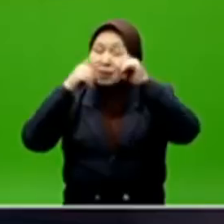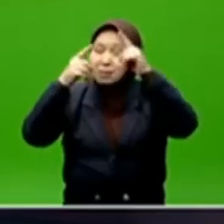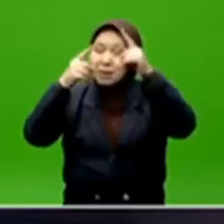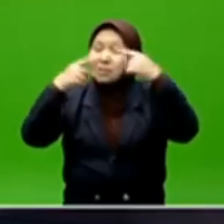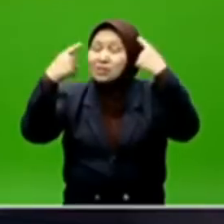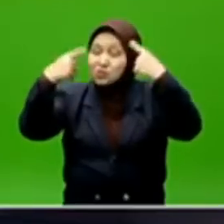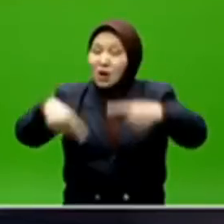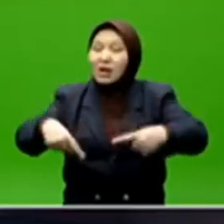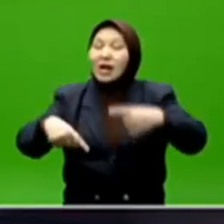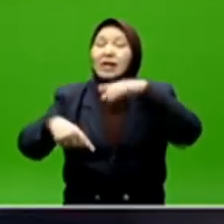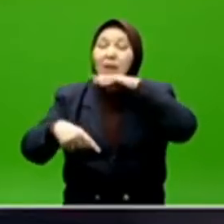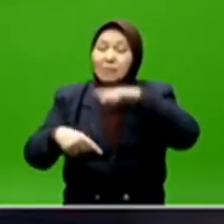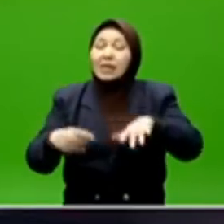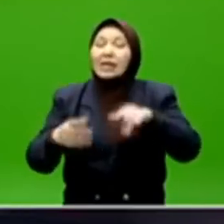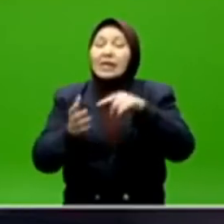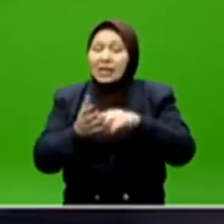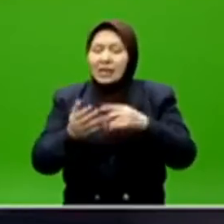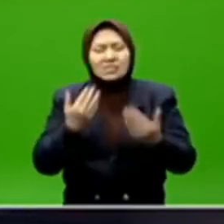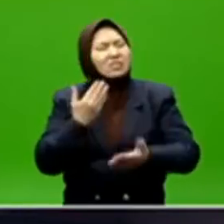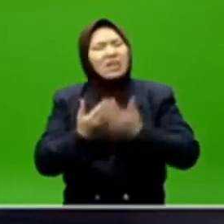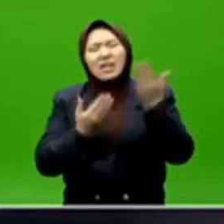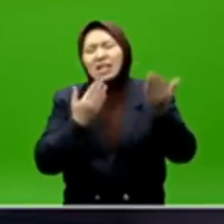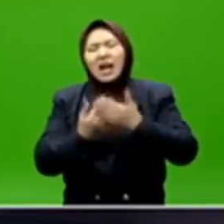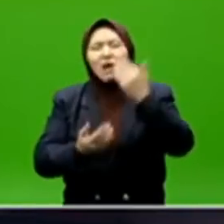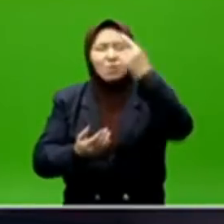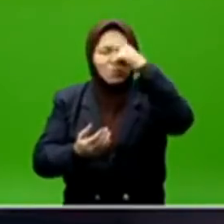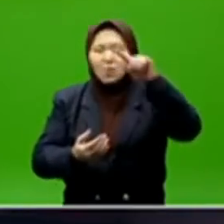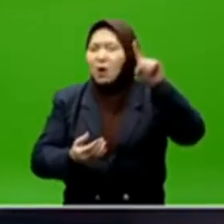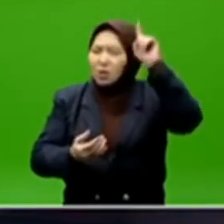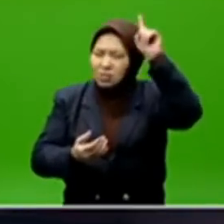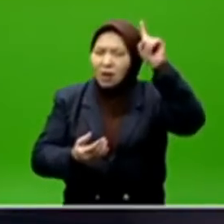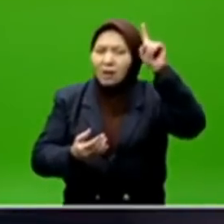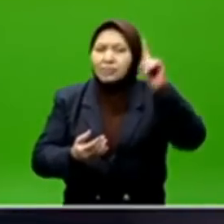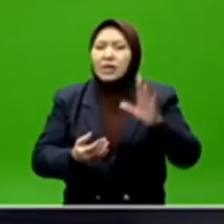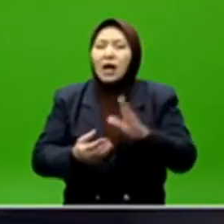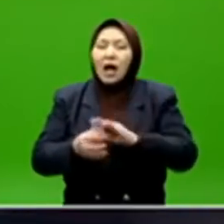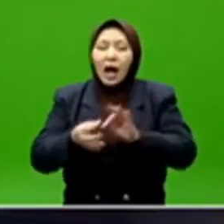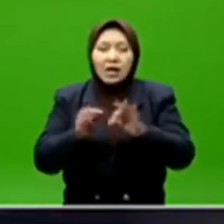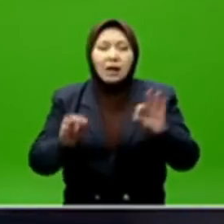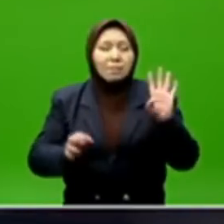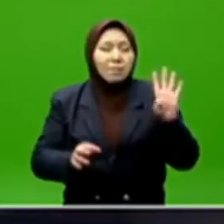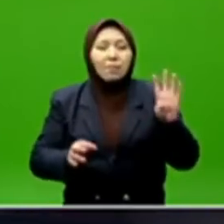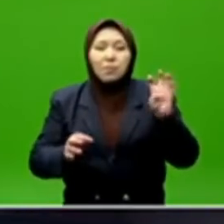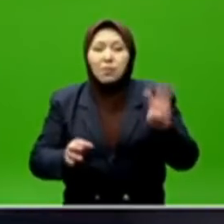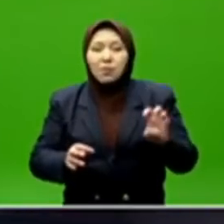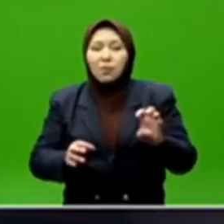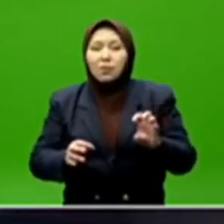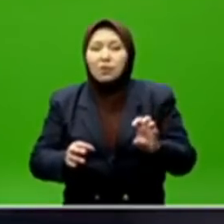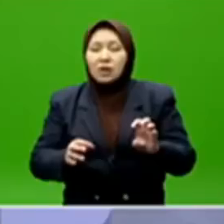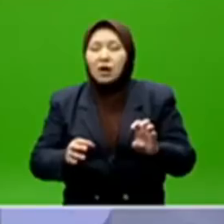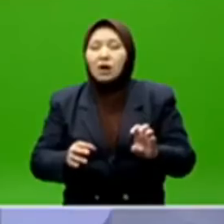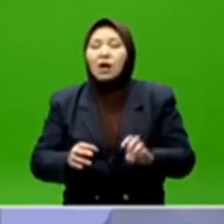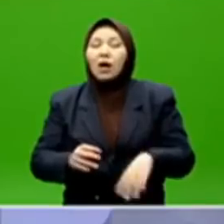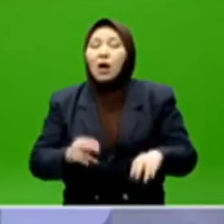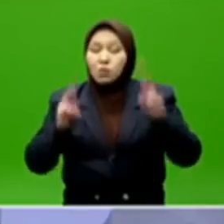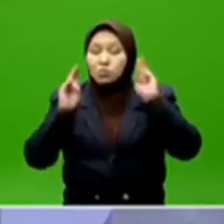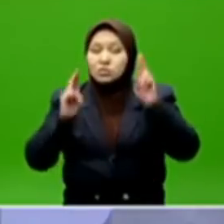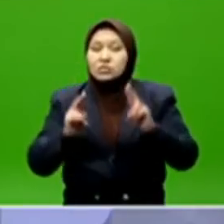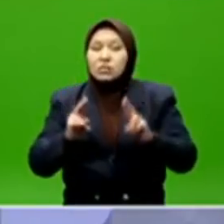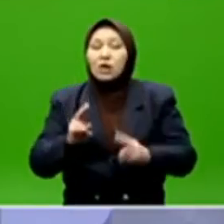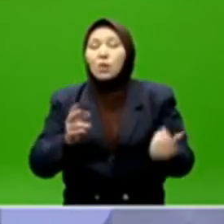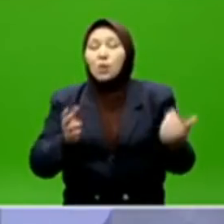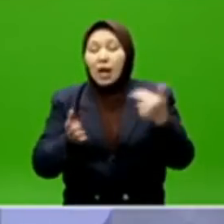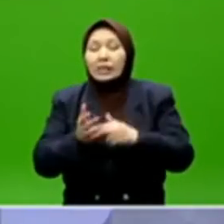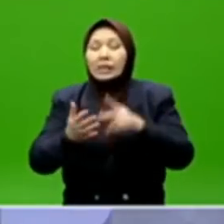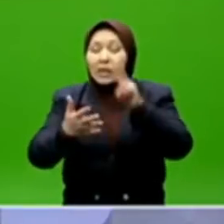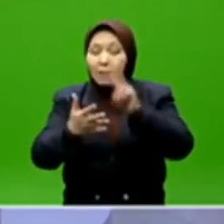Nabi, ini adalah mudah bagi Allah Subhanahu Wa Taala. Ayat 40 Ustaz, yang Ustaz ulang banyak kali sebentar tadi, kita nak baca